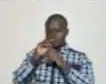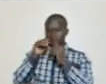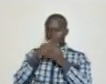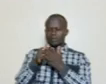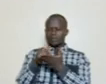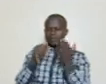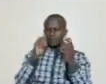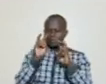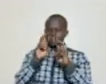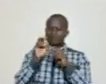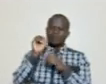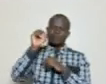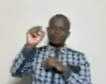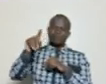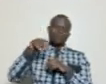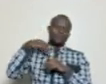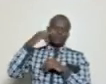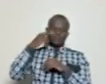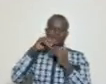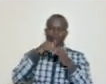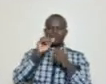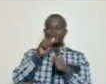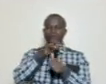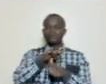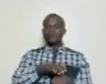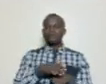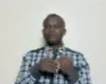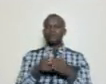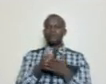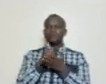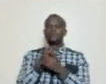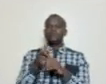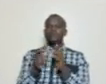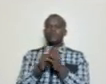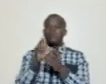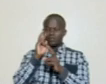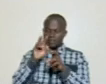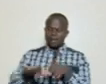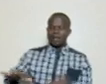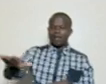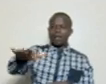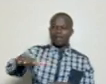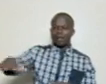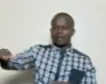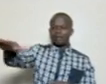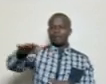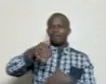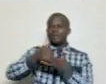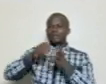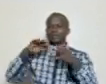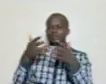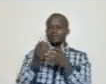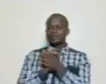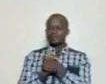yakubona ugenda kandi akabona ko wahohoterwa mu muhanda akaba yagutabara. Ese nk'aha hantu mu mwijima yagutabara aturutse